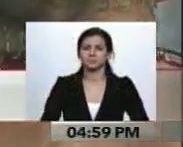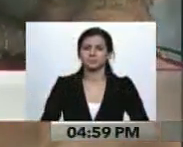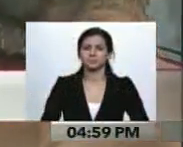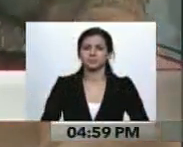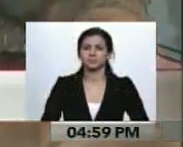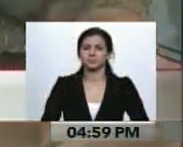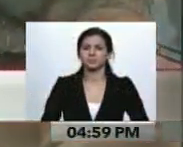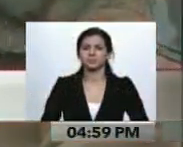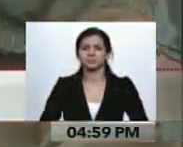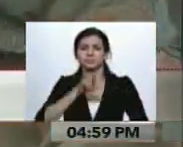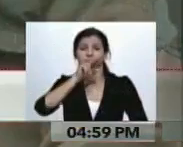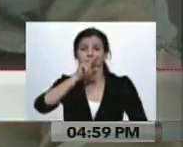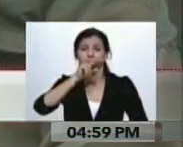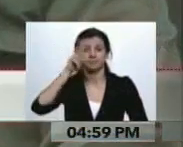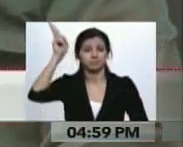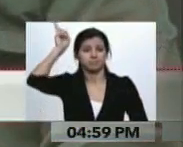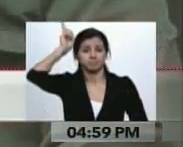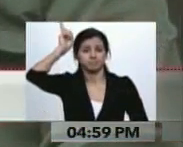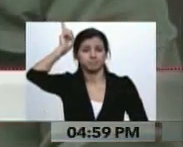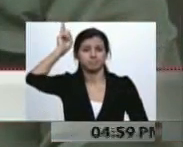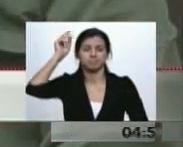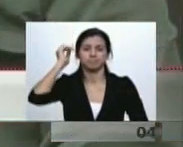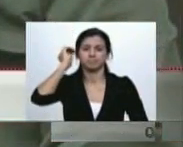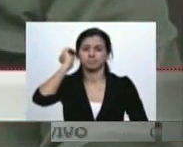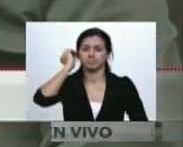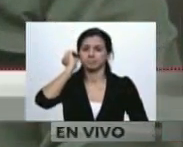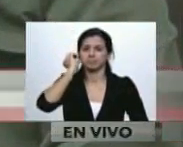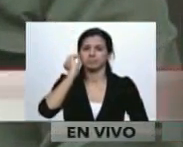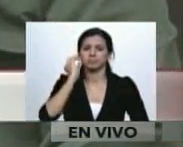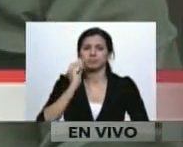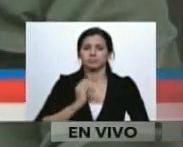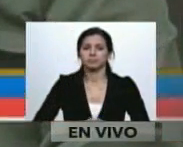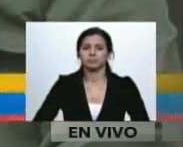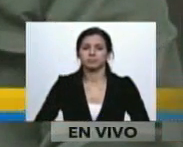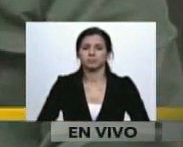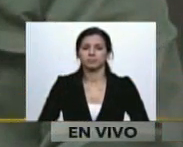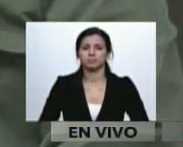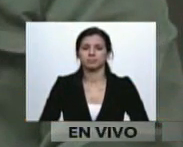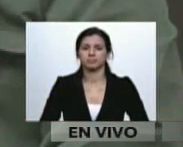pori, Apatana me pori,